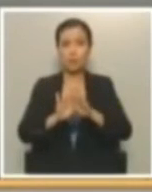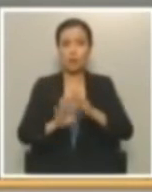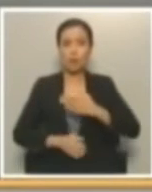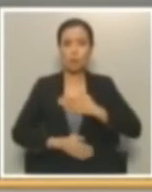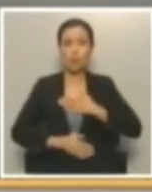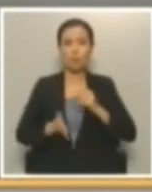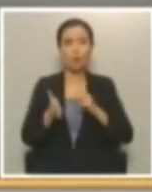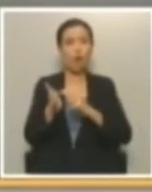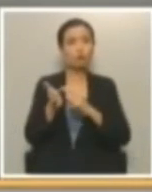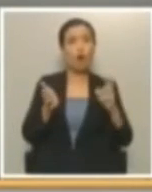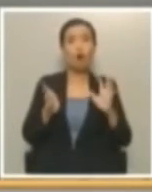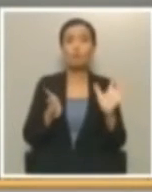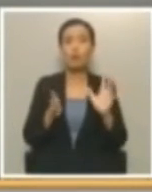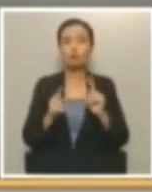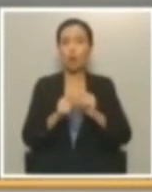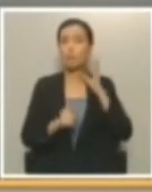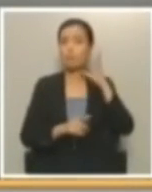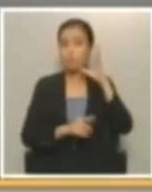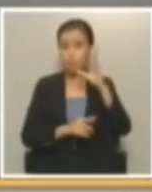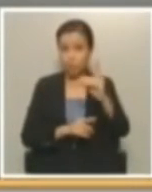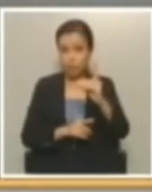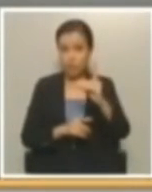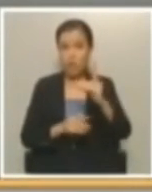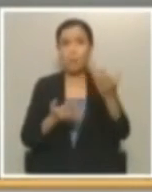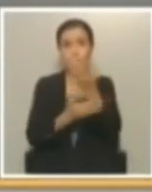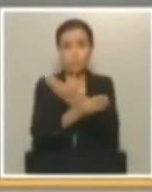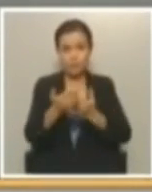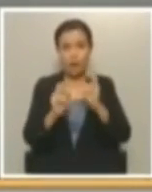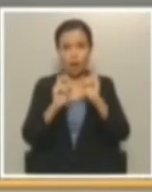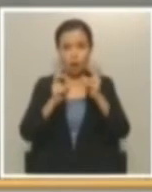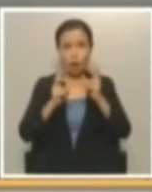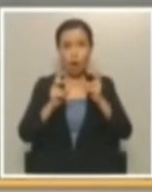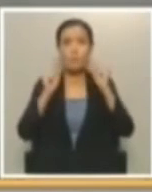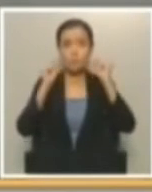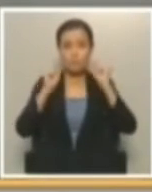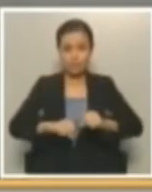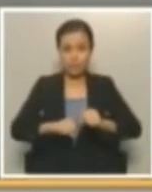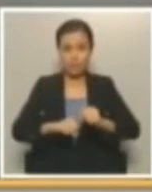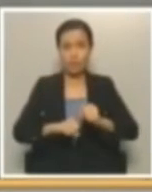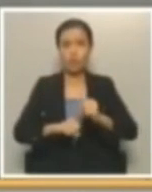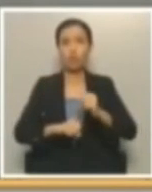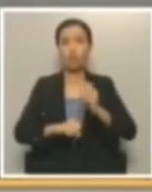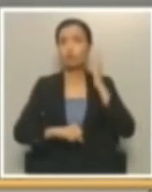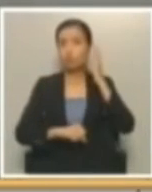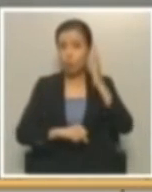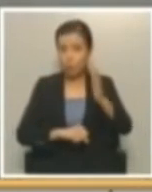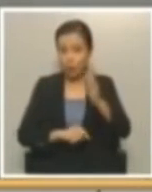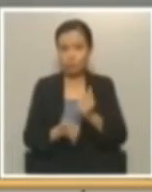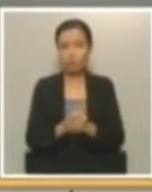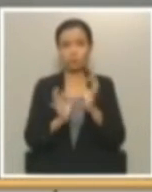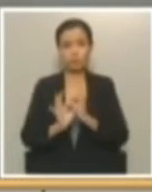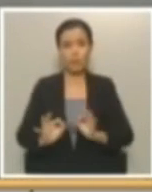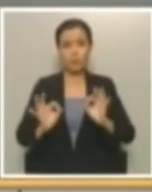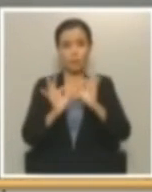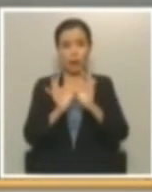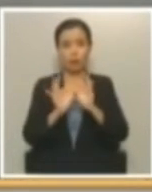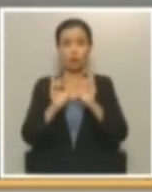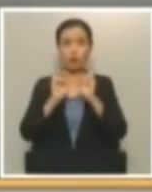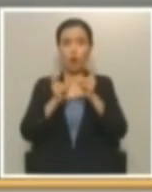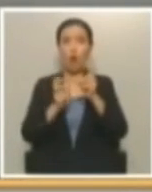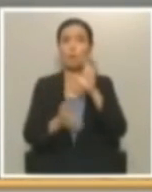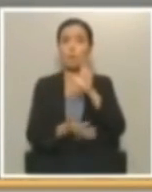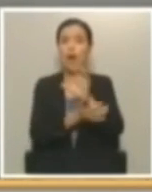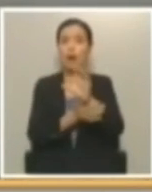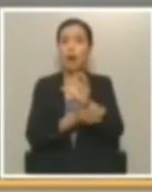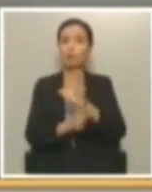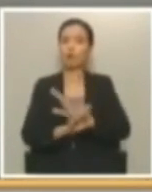องถอนครับพรุ่งนี้เราจะได้มาพิจารณาเรื่องนี้กันเพื่อให้เป็นข้อยุติกันต่อไปและถ้าหากมีความจำเป็นจะต้องยกเว้นข้อบังคับผ